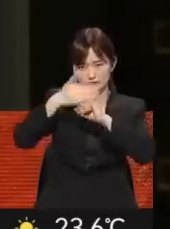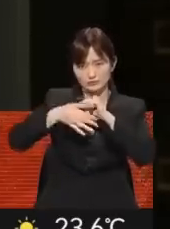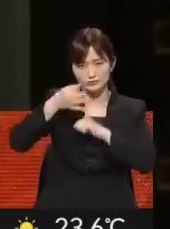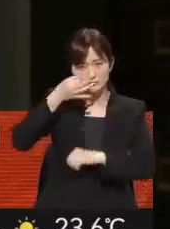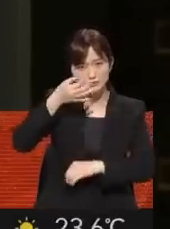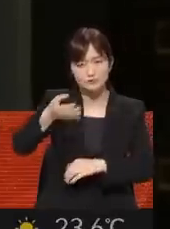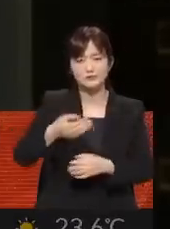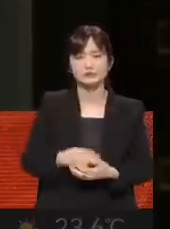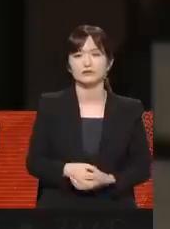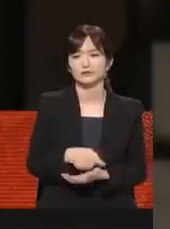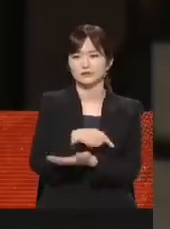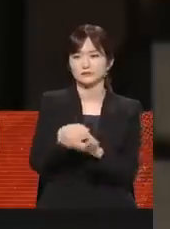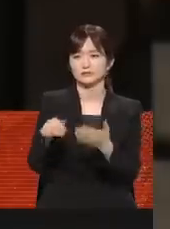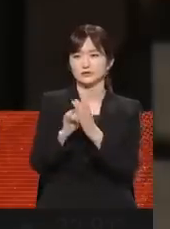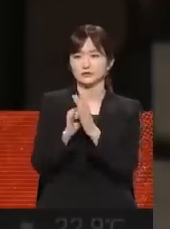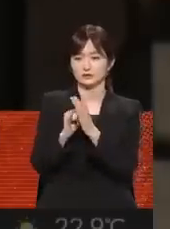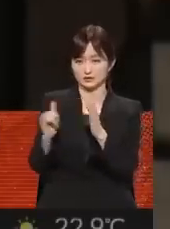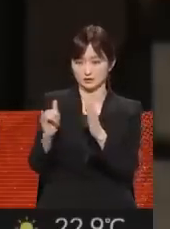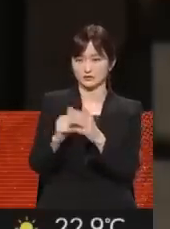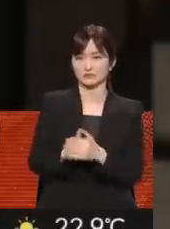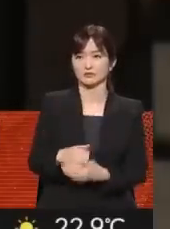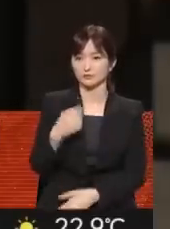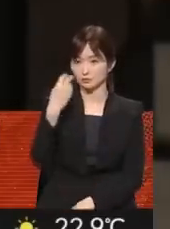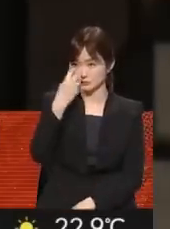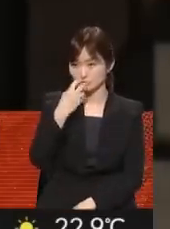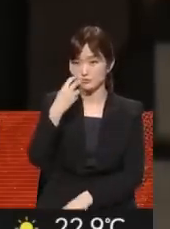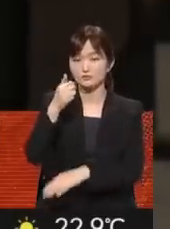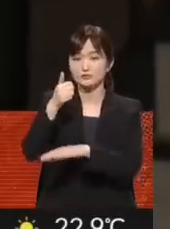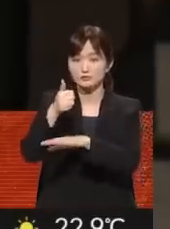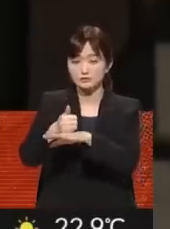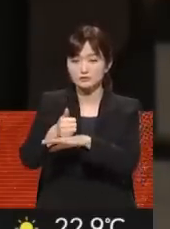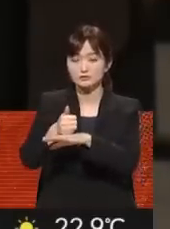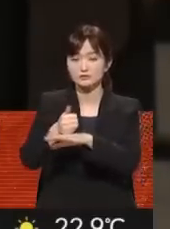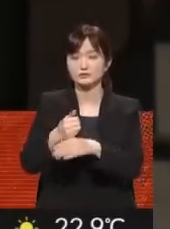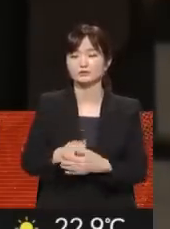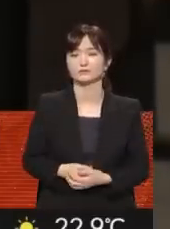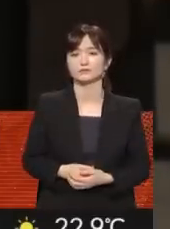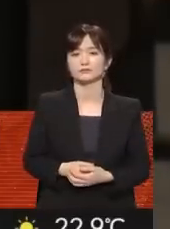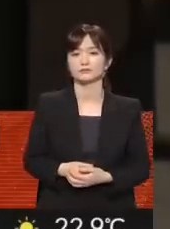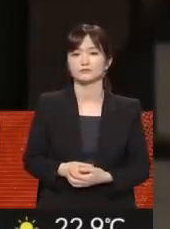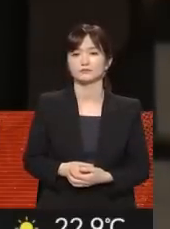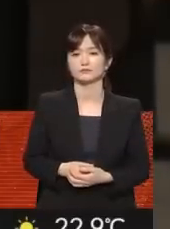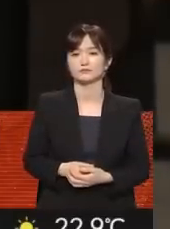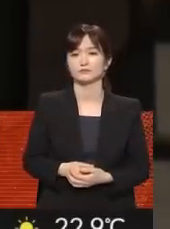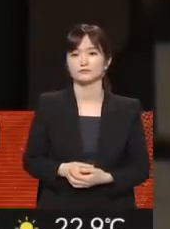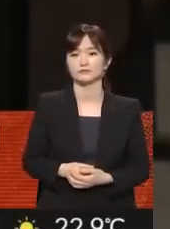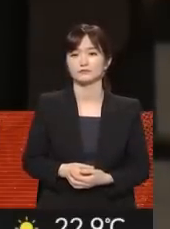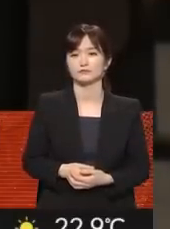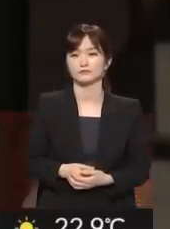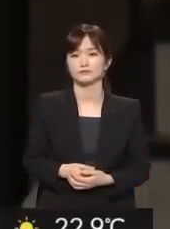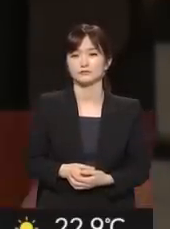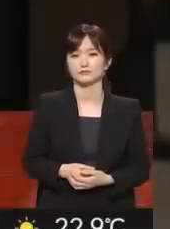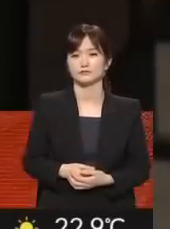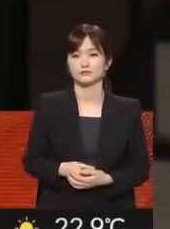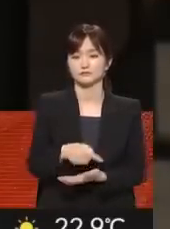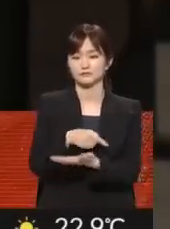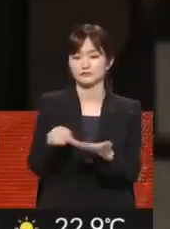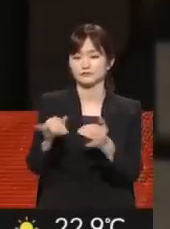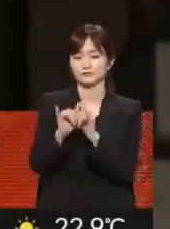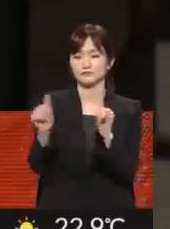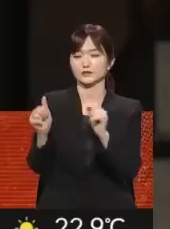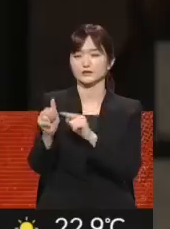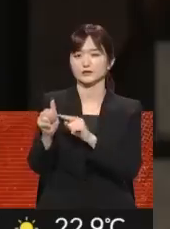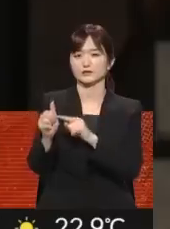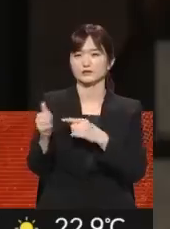그렇습니다 피해자 가족들과 이제 취재를 한 그 결과 지금 이제 주장이긴 합니다만은 지금 피해자 상태가